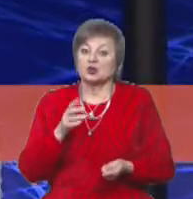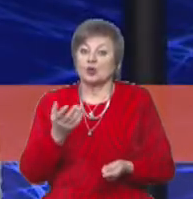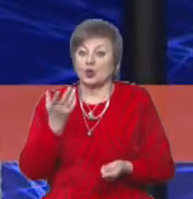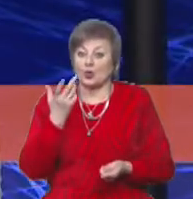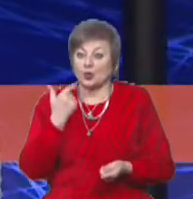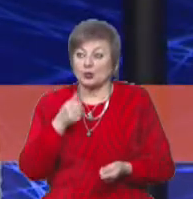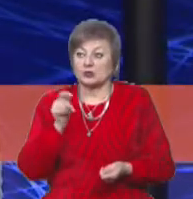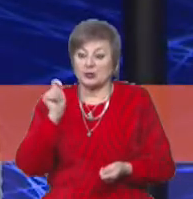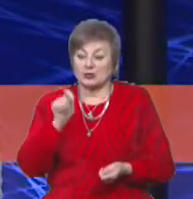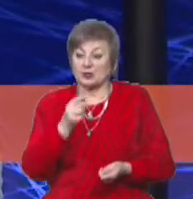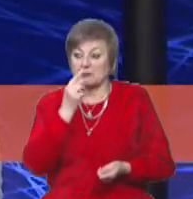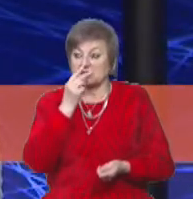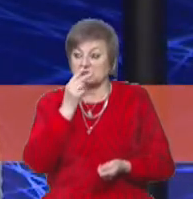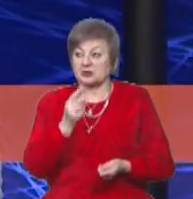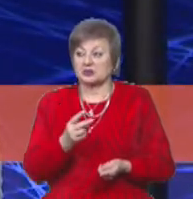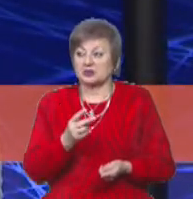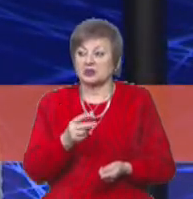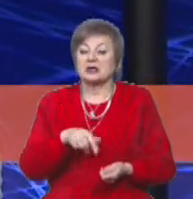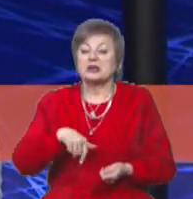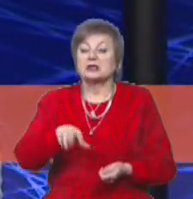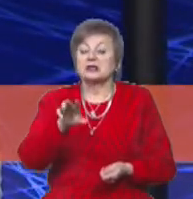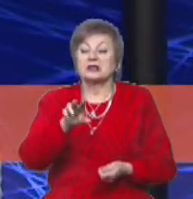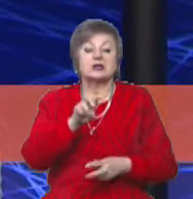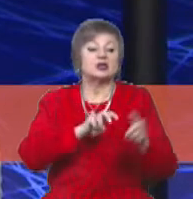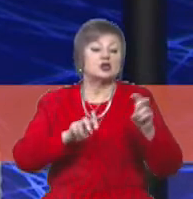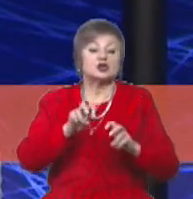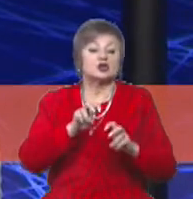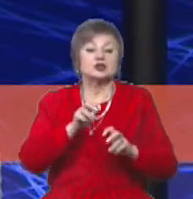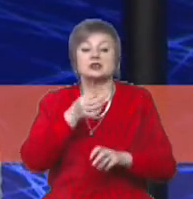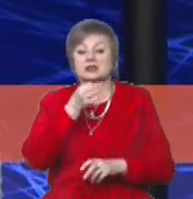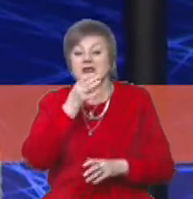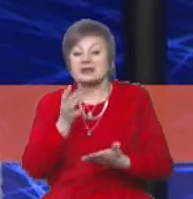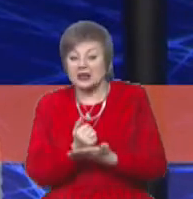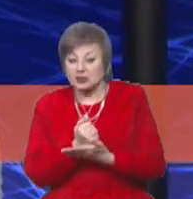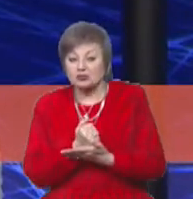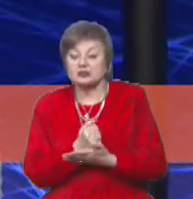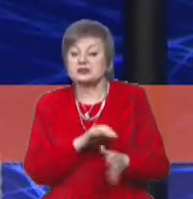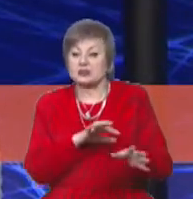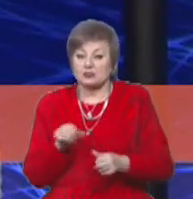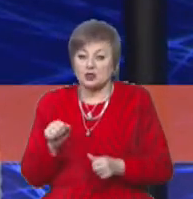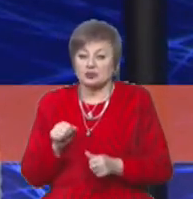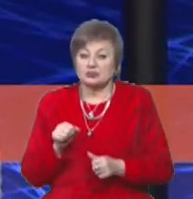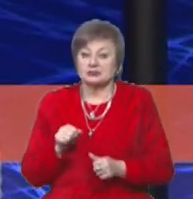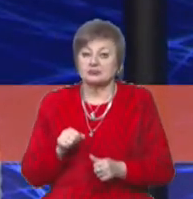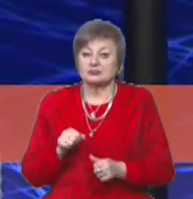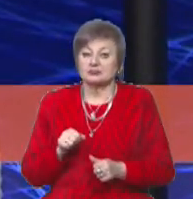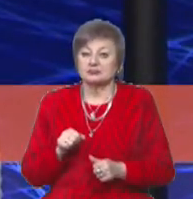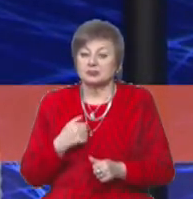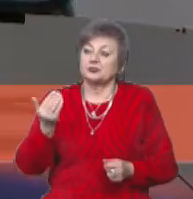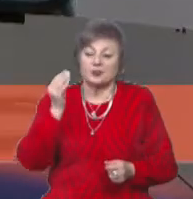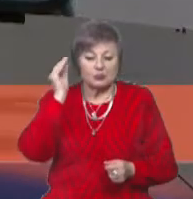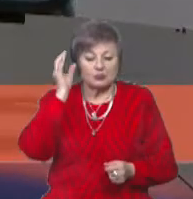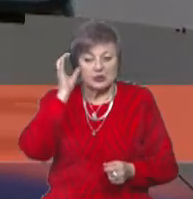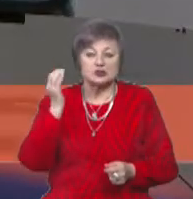туди приїхала, він так в конюшню, от іди, знайдеш, забереш, не знайдеш, їжай звідси. Знайшла?